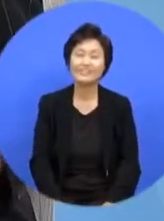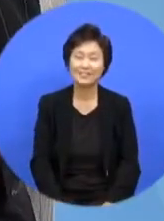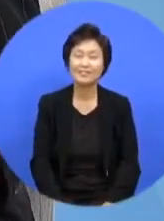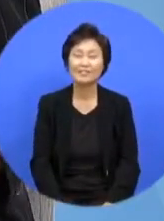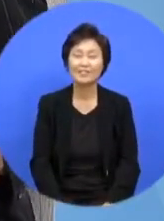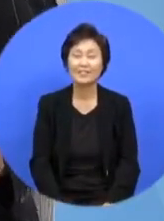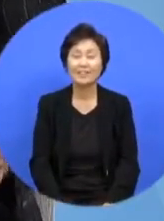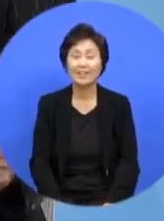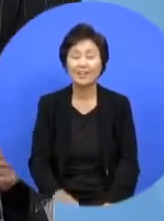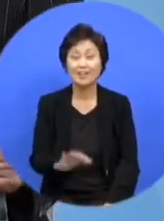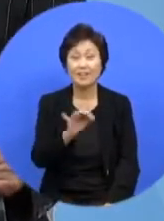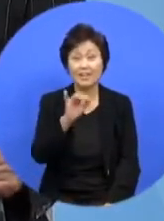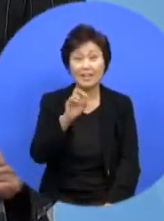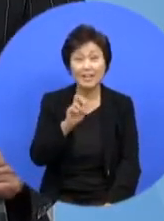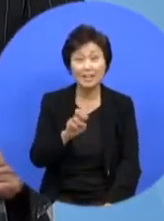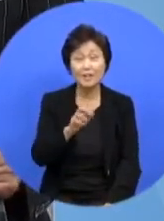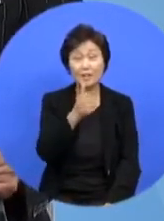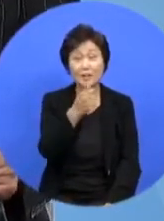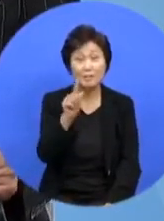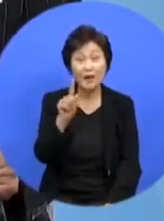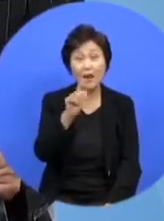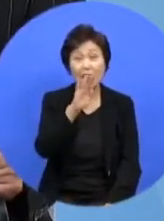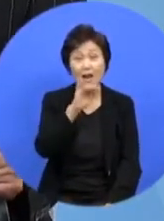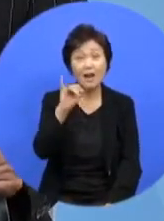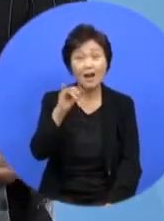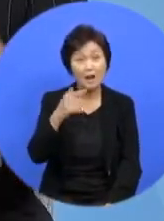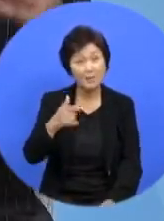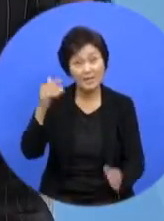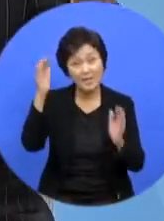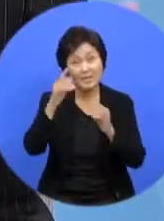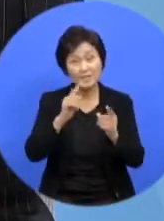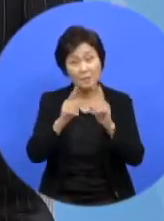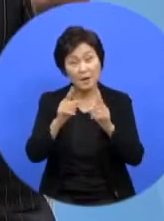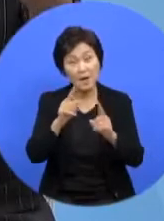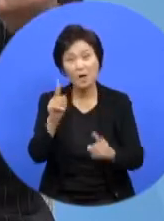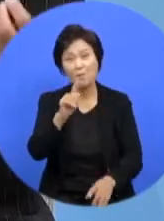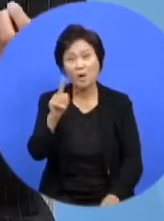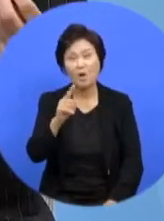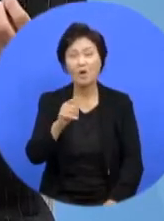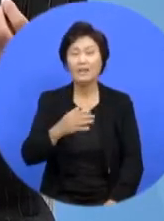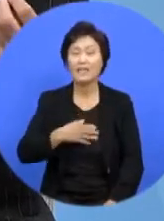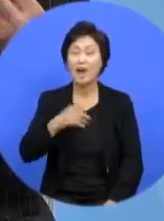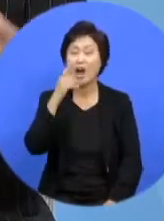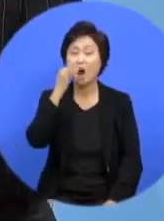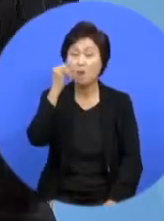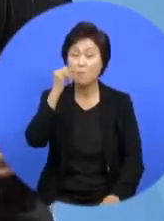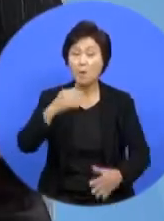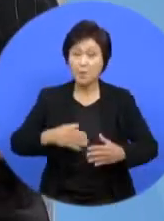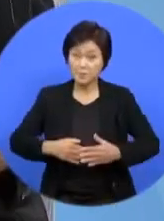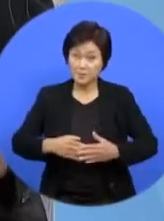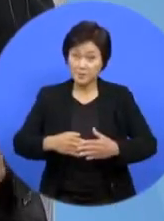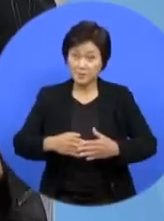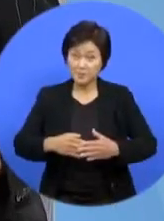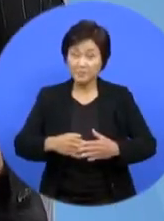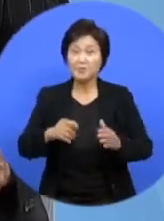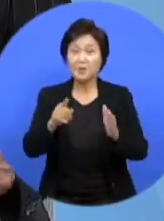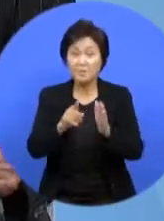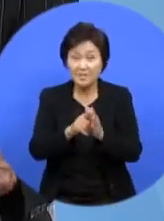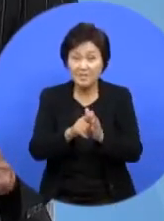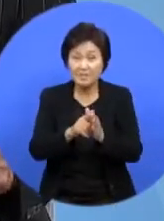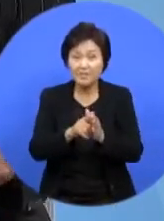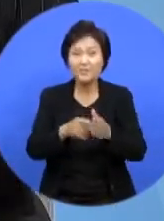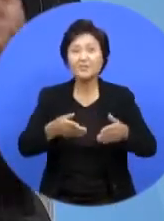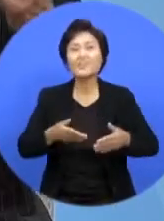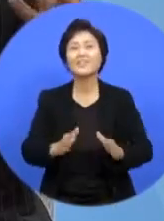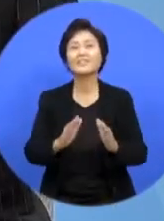이마빈 학생이 그랬거든요. 저는 이제 모태 신앙으로 태어났지만 사실은 부모님의 신앙의 계승이지만 내 신앙은 아니었다. 그런데